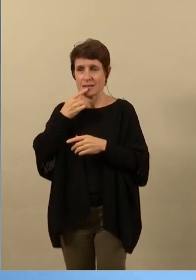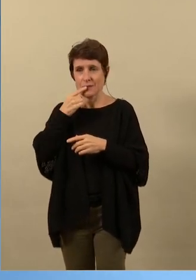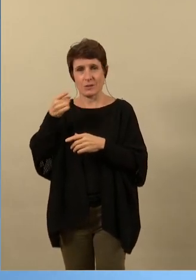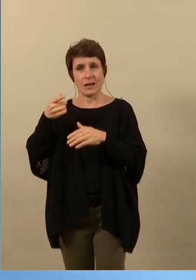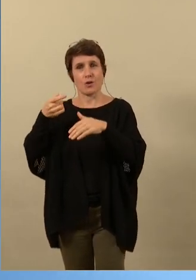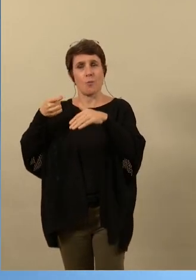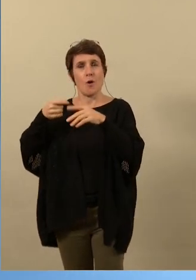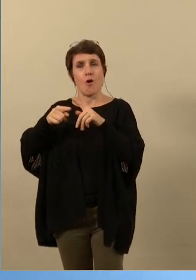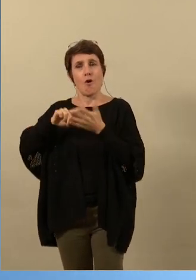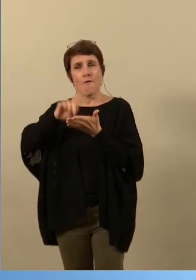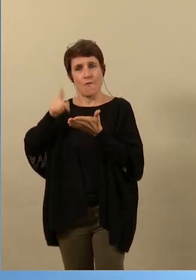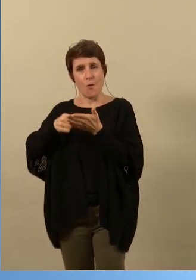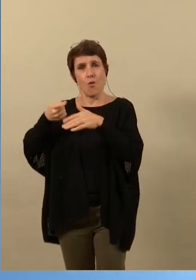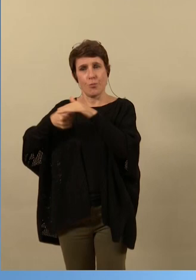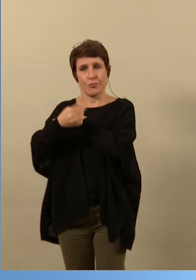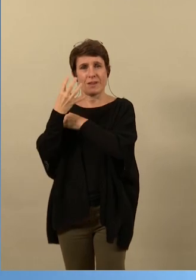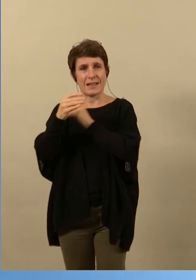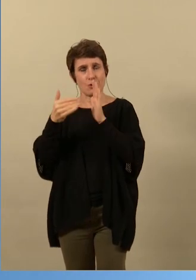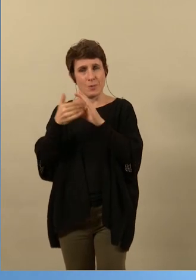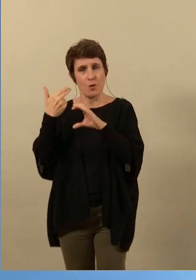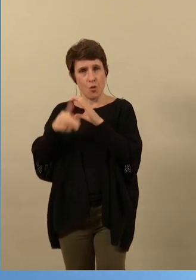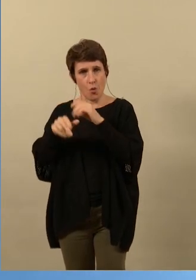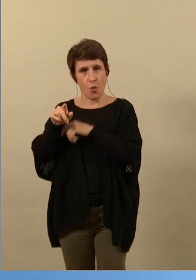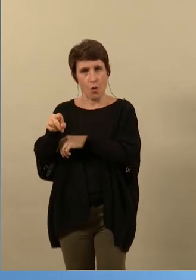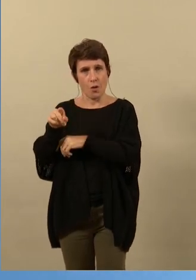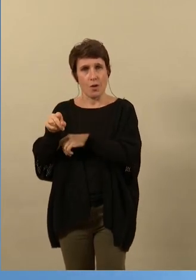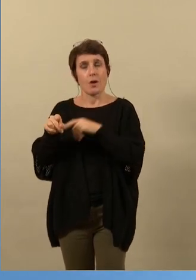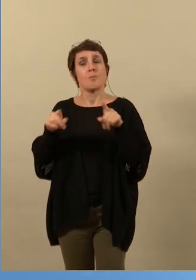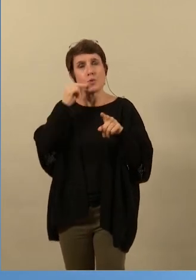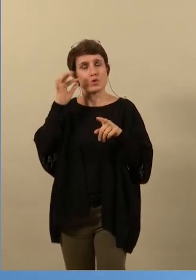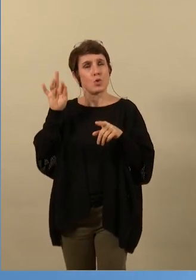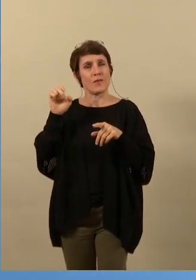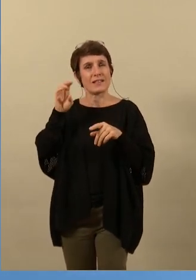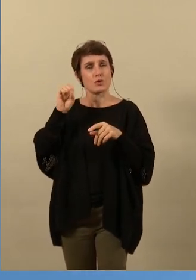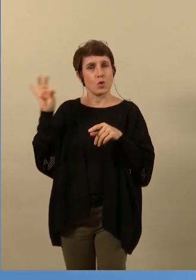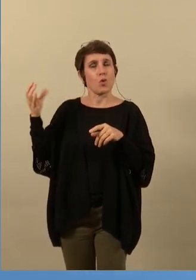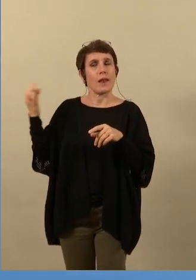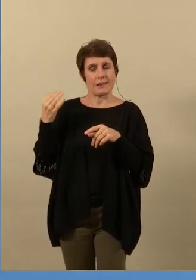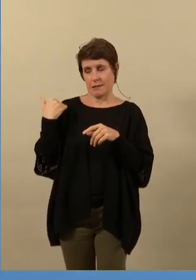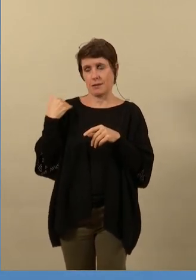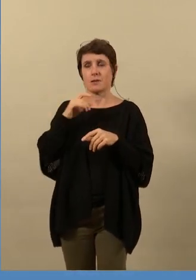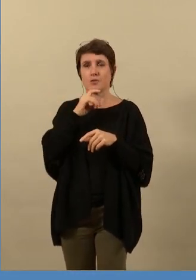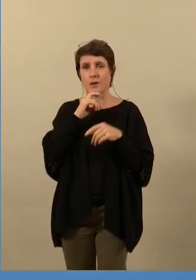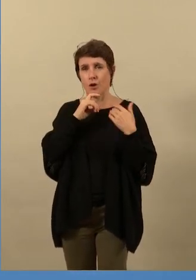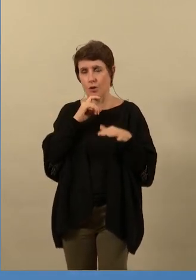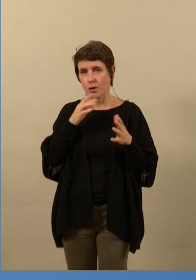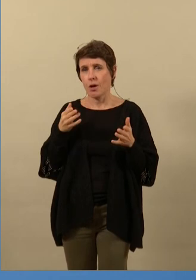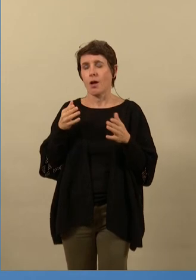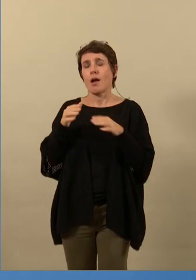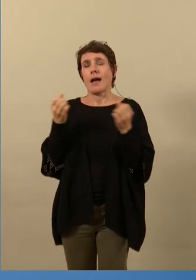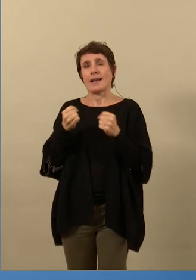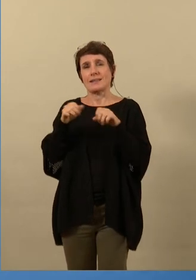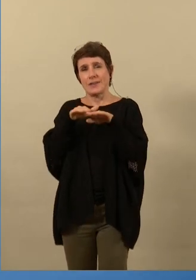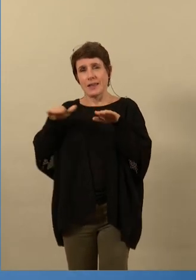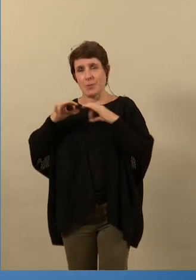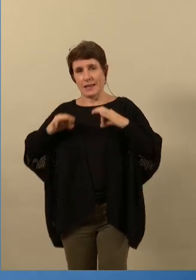€ le fsdep comme Françis chisto l'a rappelé il y a quelques heurs également pour les activités périscolaires pour